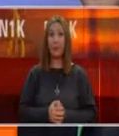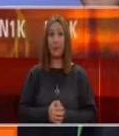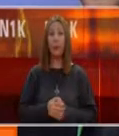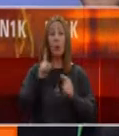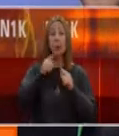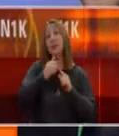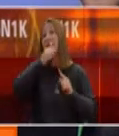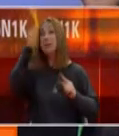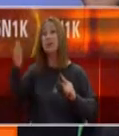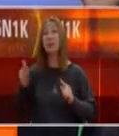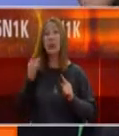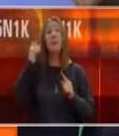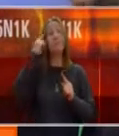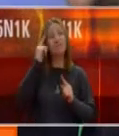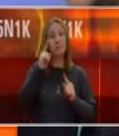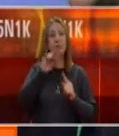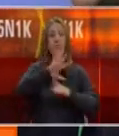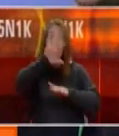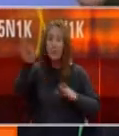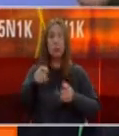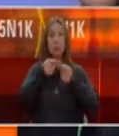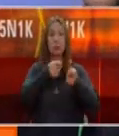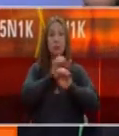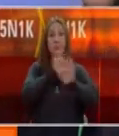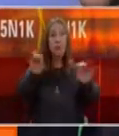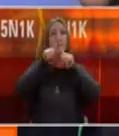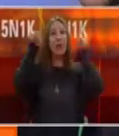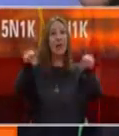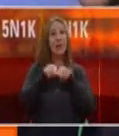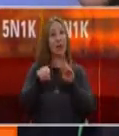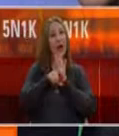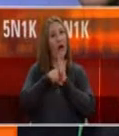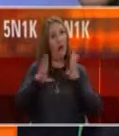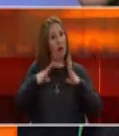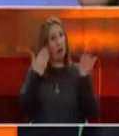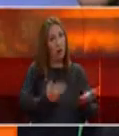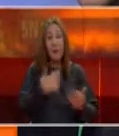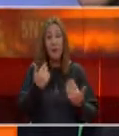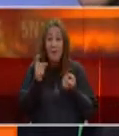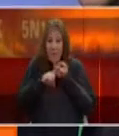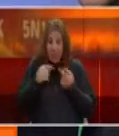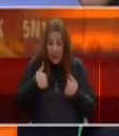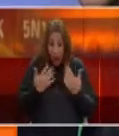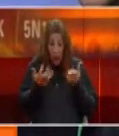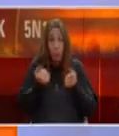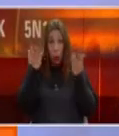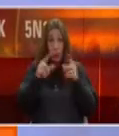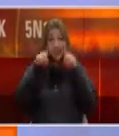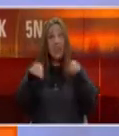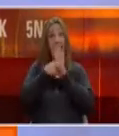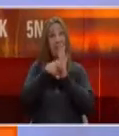Onun dışında burada verdiğimiz tüm eğitimler tabii sertifikalı eğitimler. Evet. Ve bizden almış oldukları